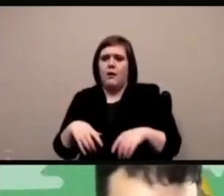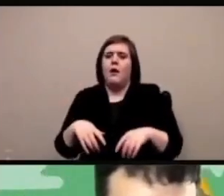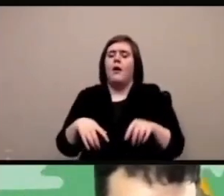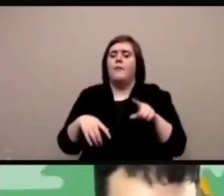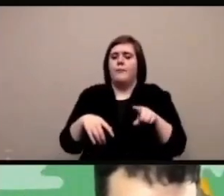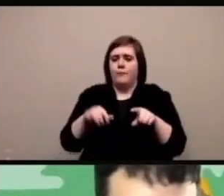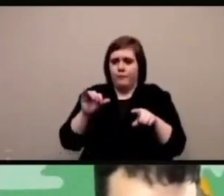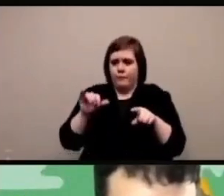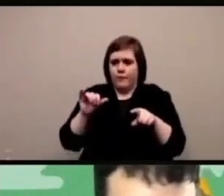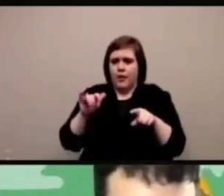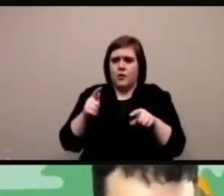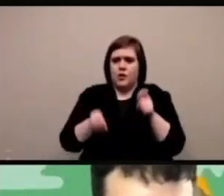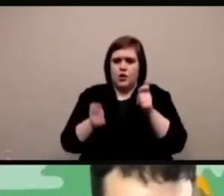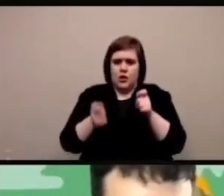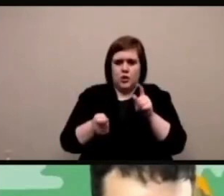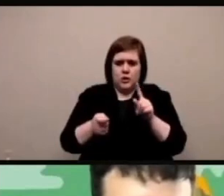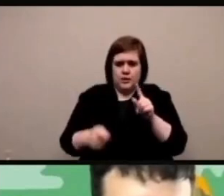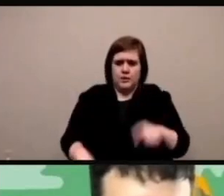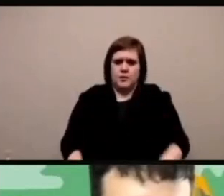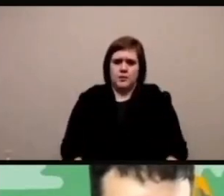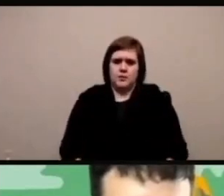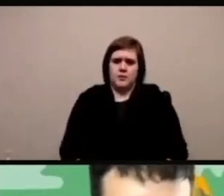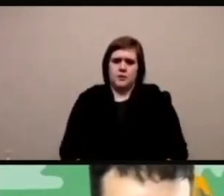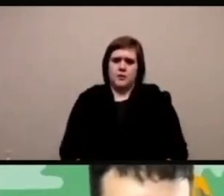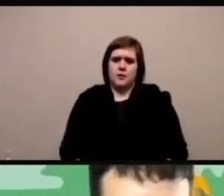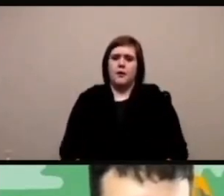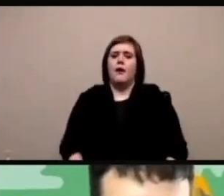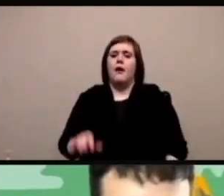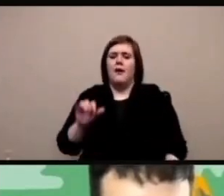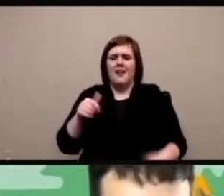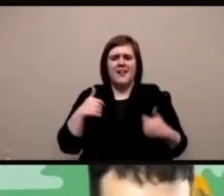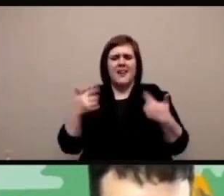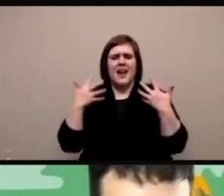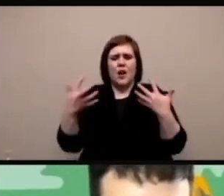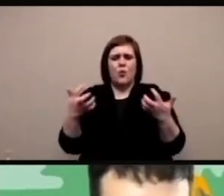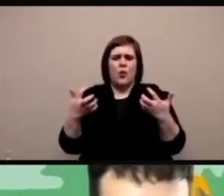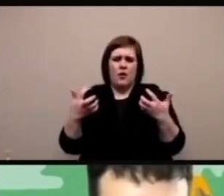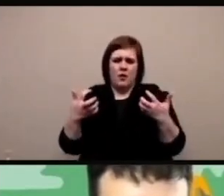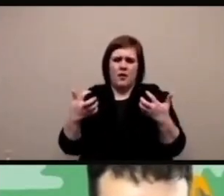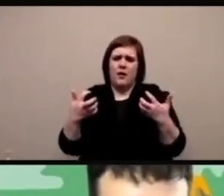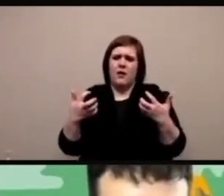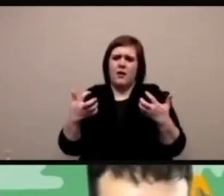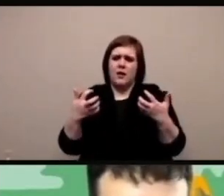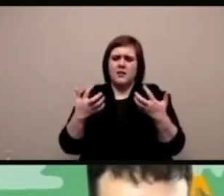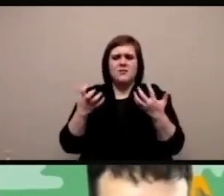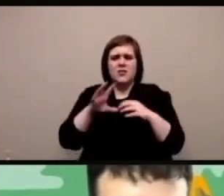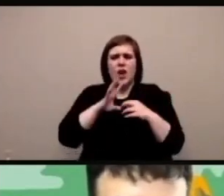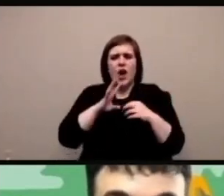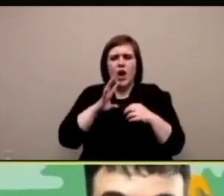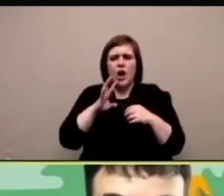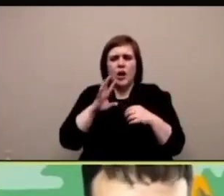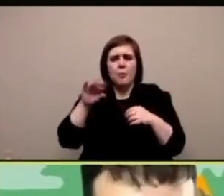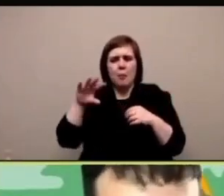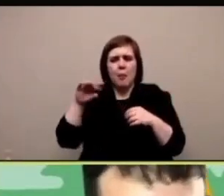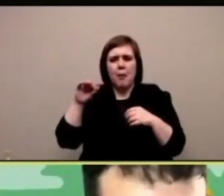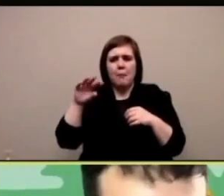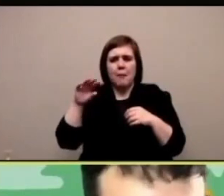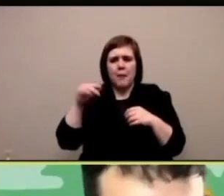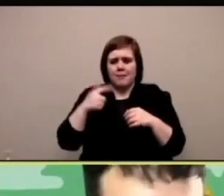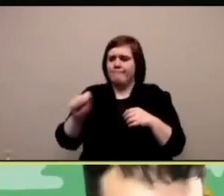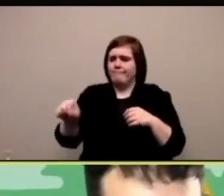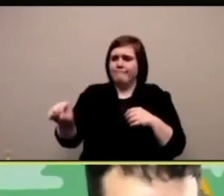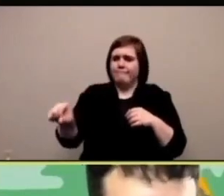あのこのくちばしのポイントなんですけれどもこちらがうまく